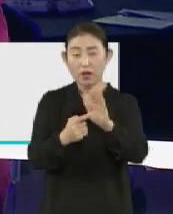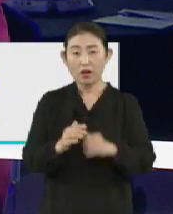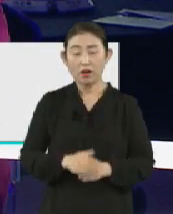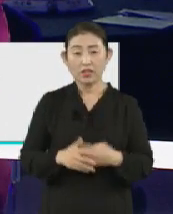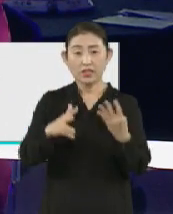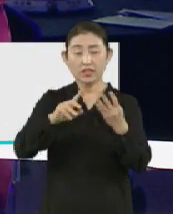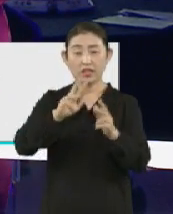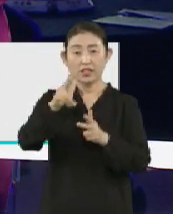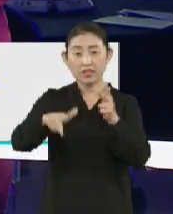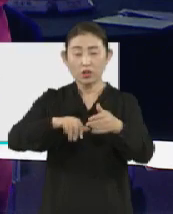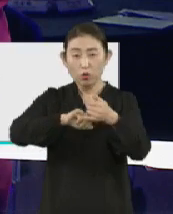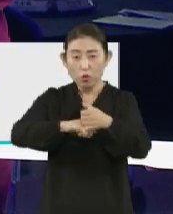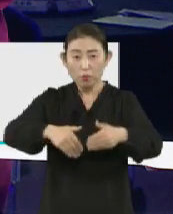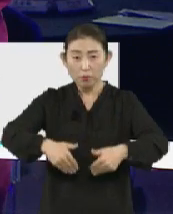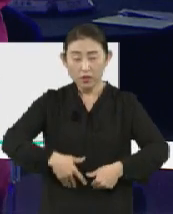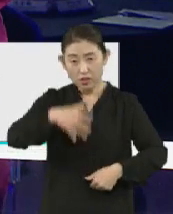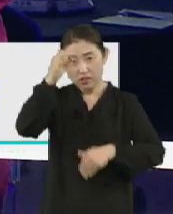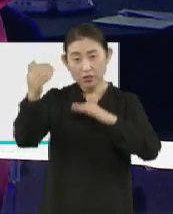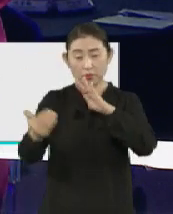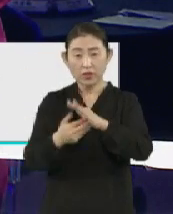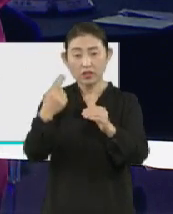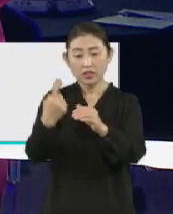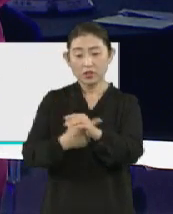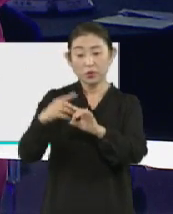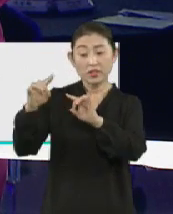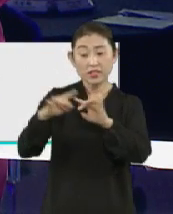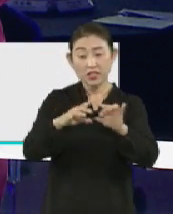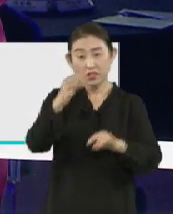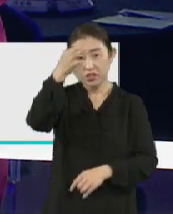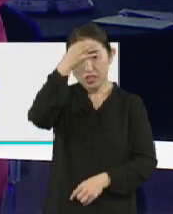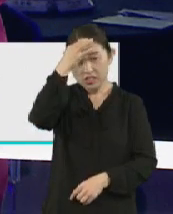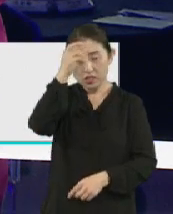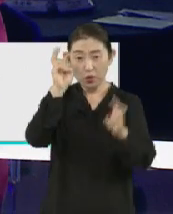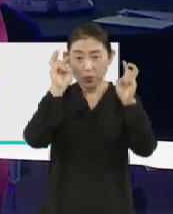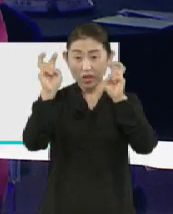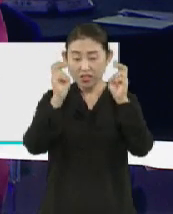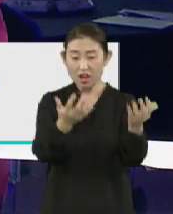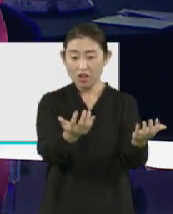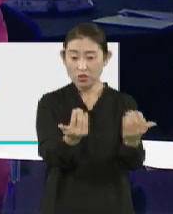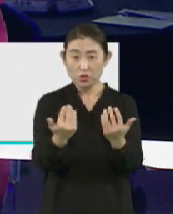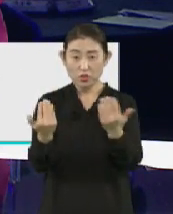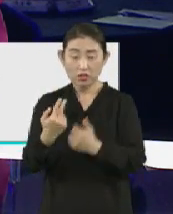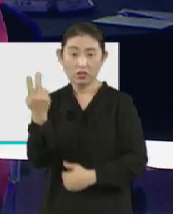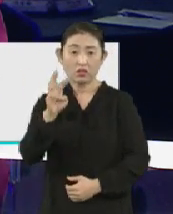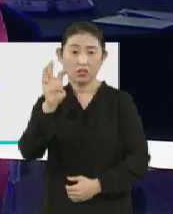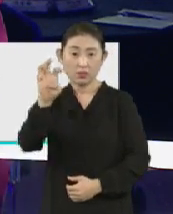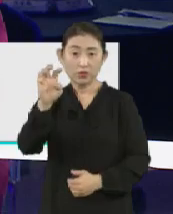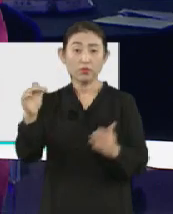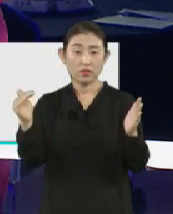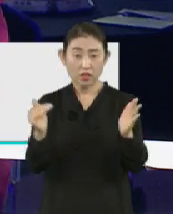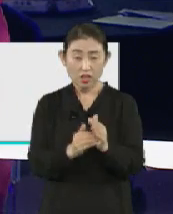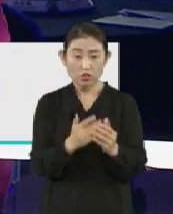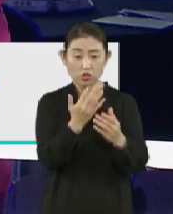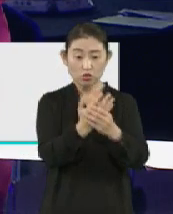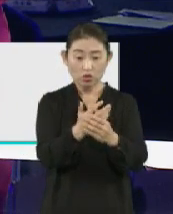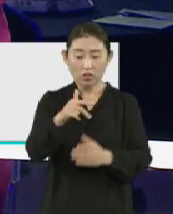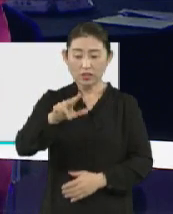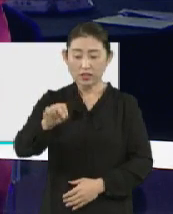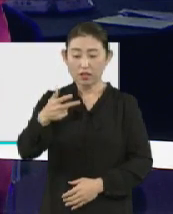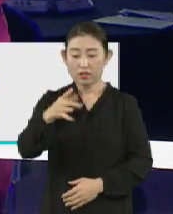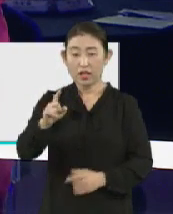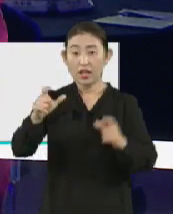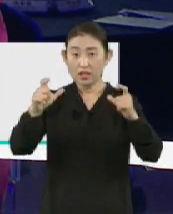4차 산업혁명의 필수인 첨단 센서 기술을 바탕으로 한 기업들을 유치해서 2030년까지 유성구